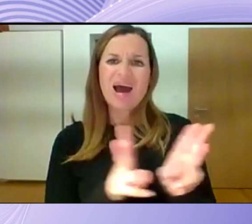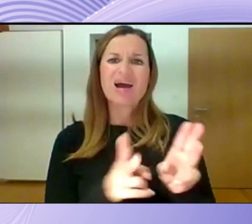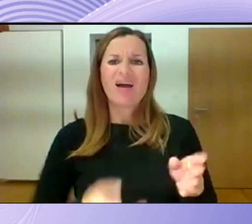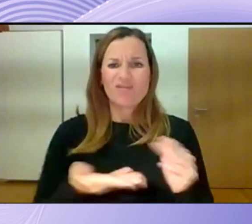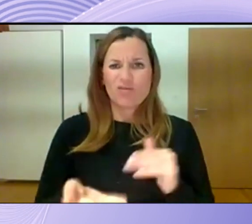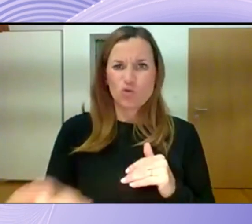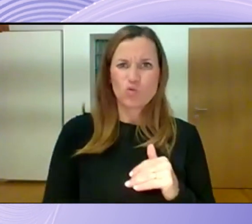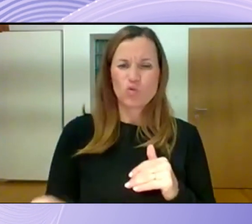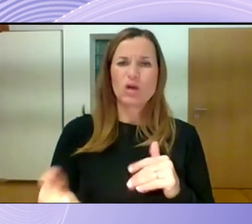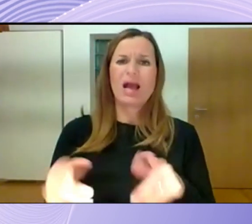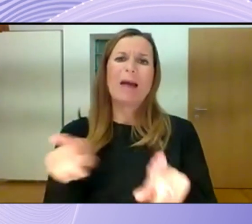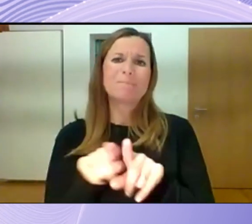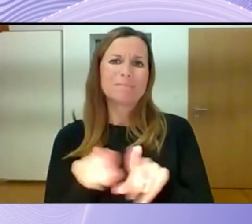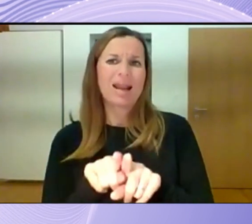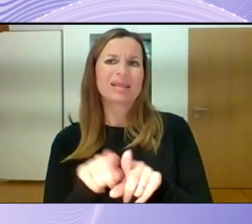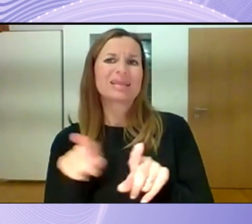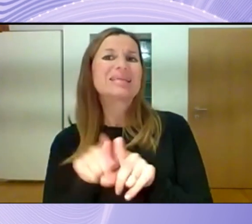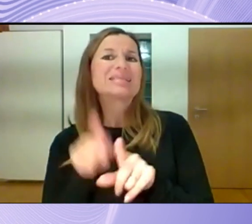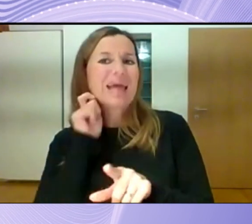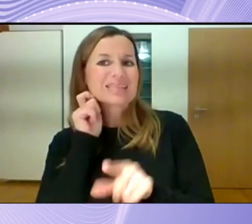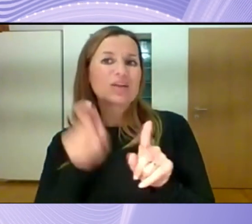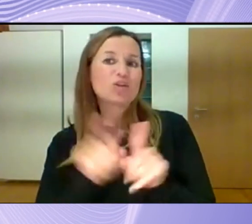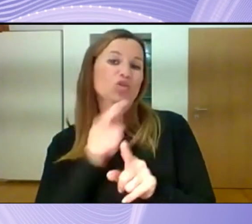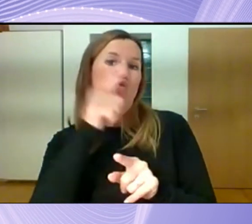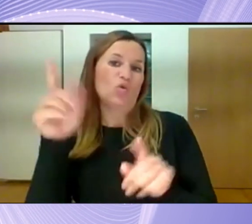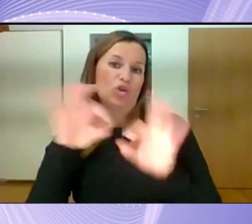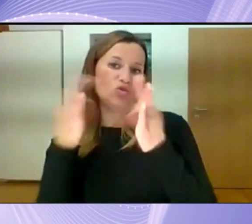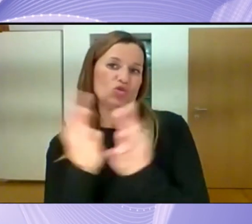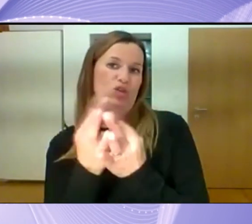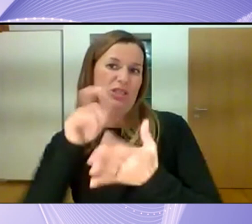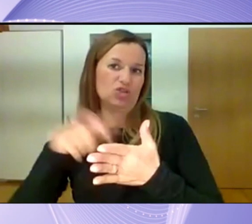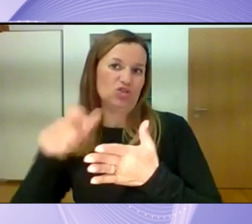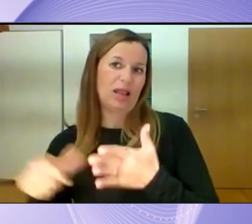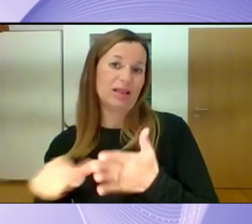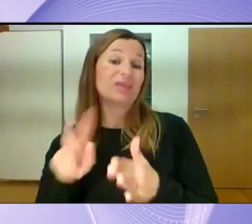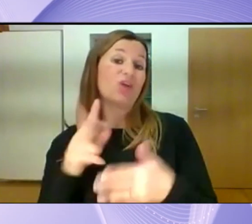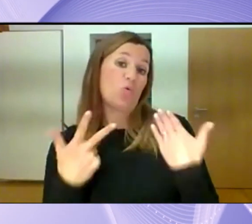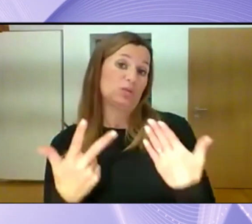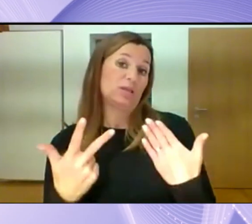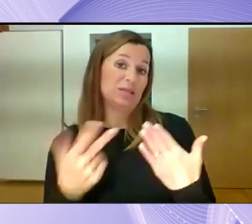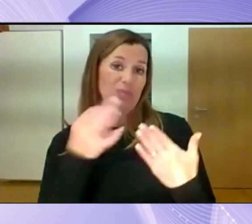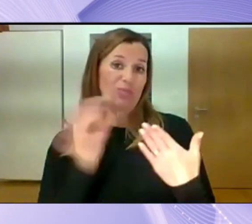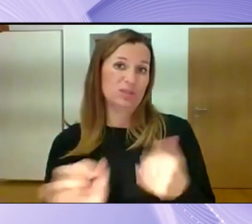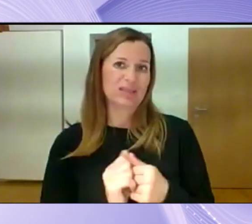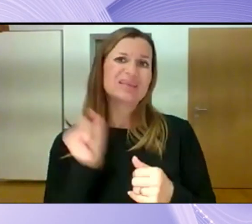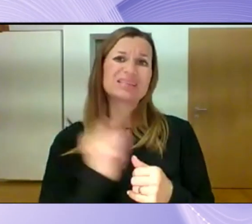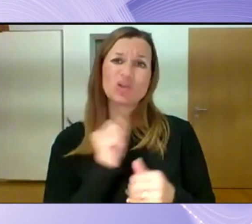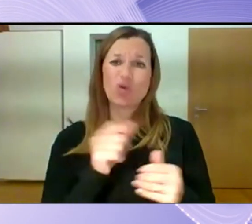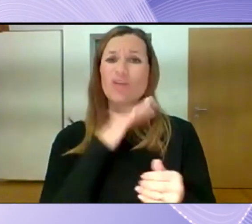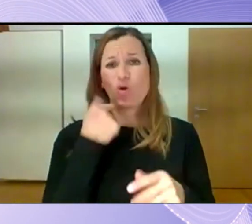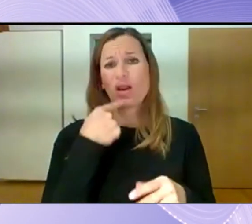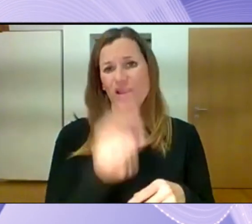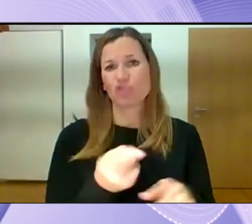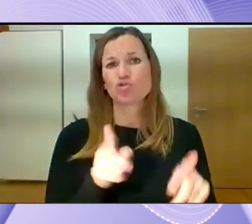sestre in drugi družinski člani v 80%. Zato uporabljamo velikokrat izraz družinski